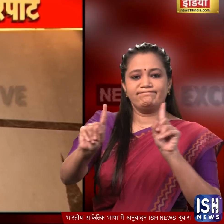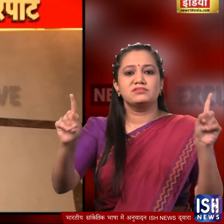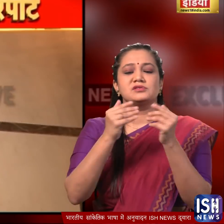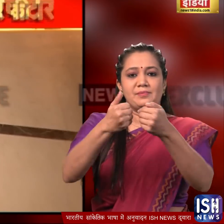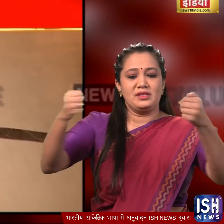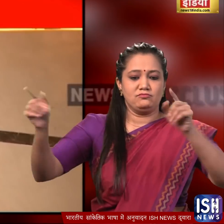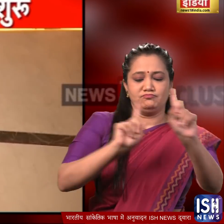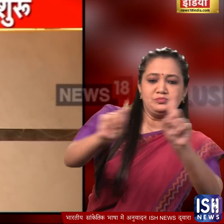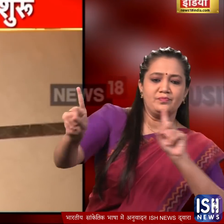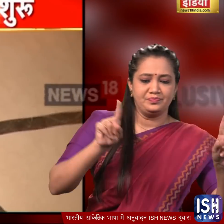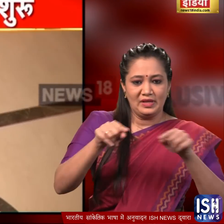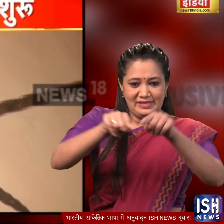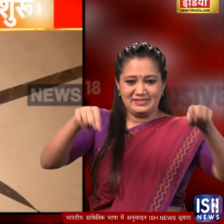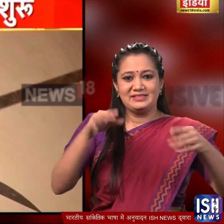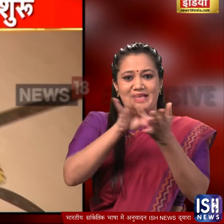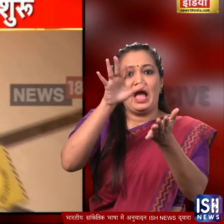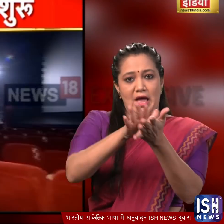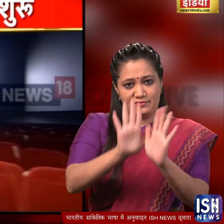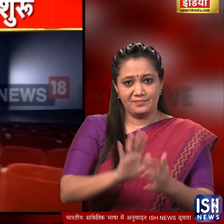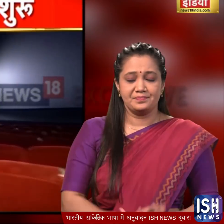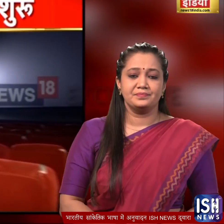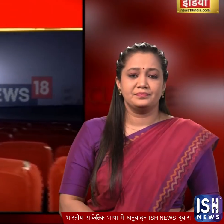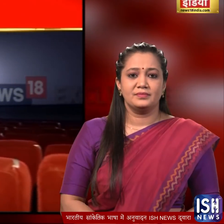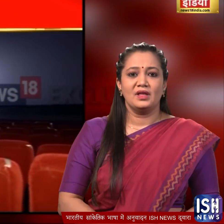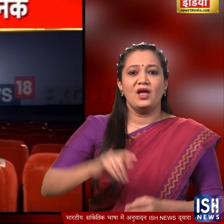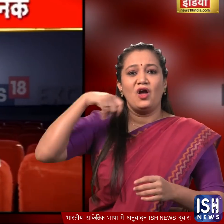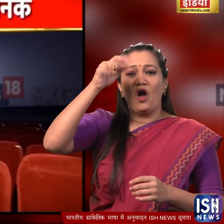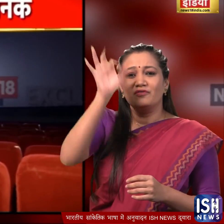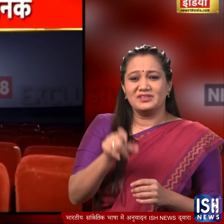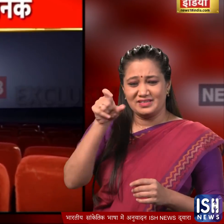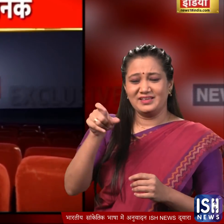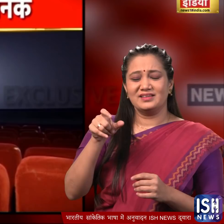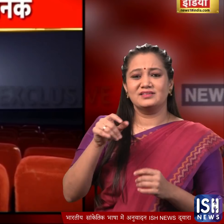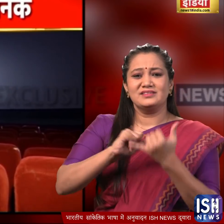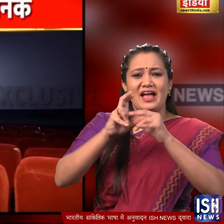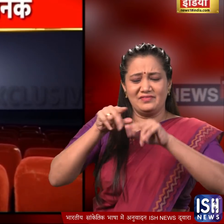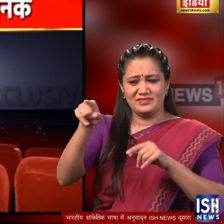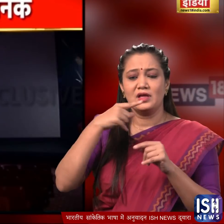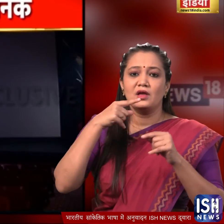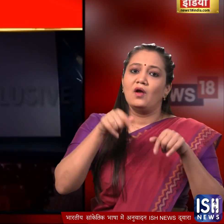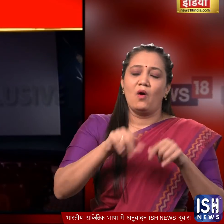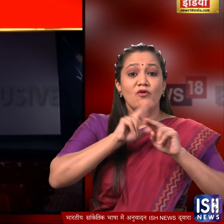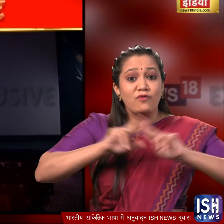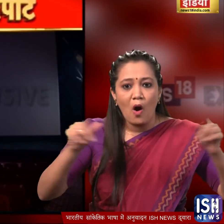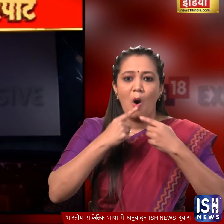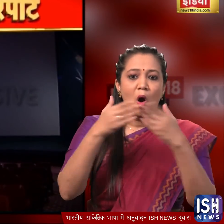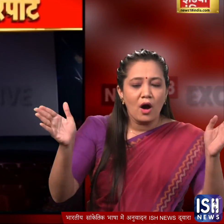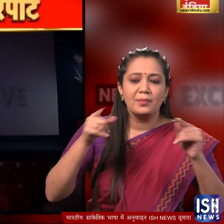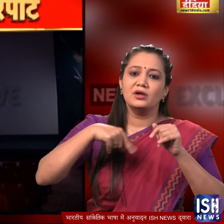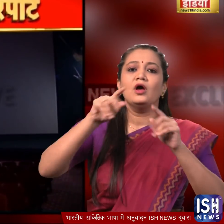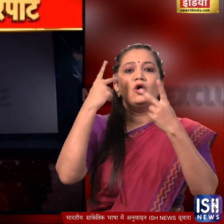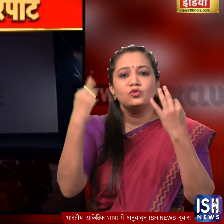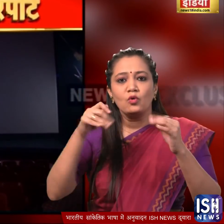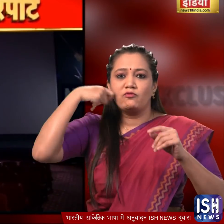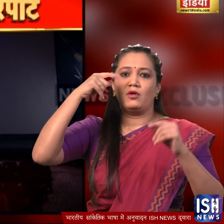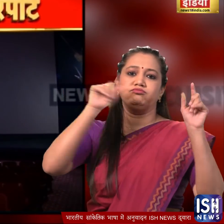लिए ये यहाँ पर स्टिकर्स लगाए गए हैं। सिनेमाघर के एक अधिकारी ने बताया कि इस फैसले के बाद अब वहाँ नई नई फिल्में लगेंगी और दर्शकों